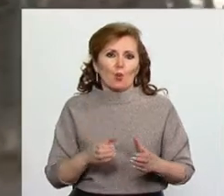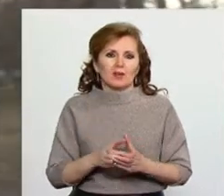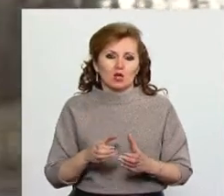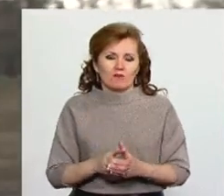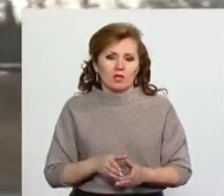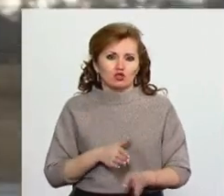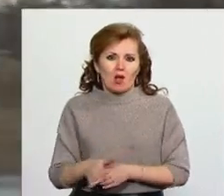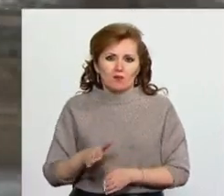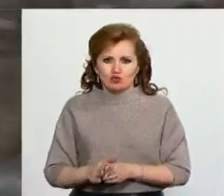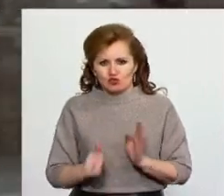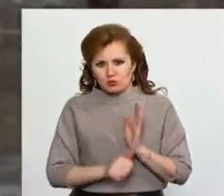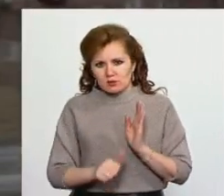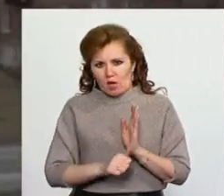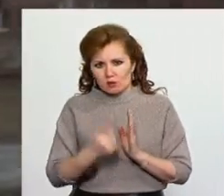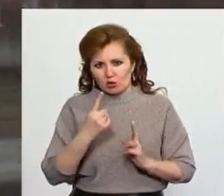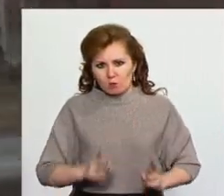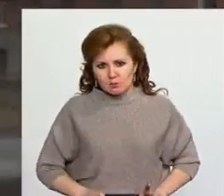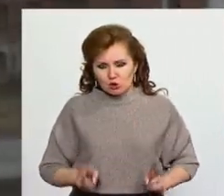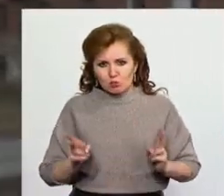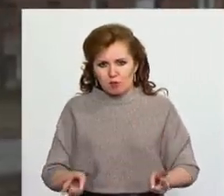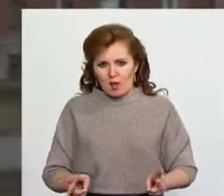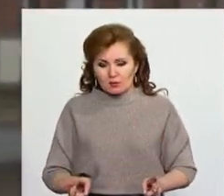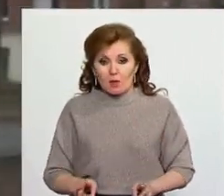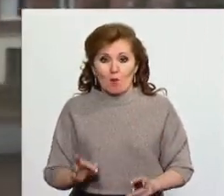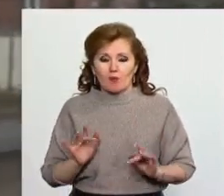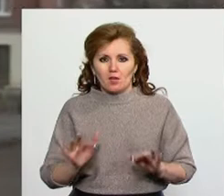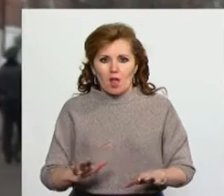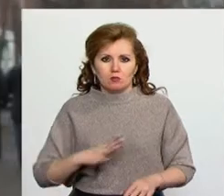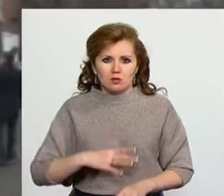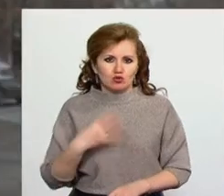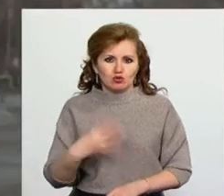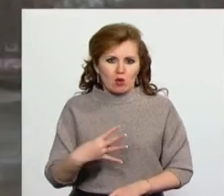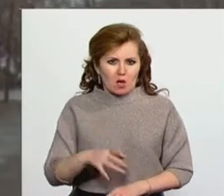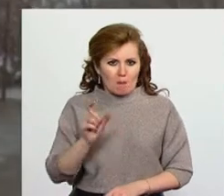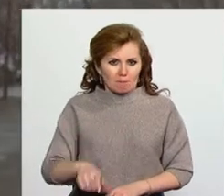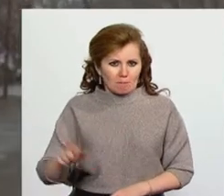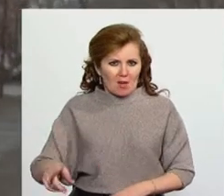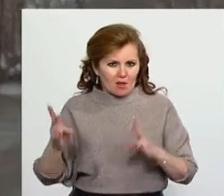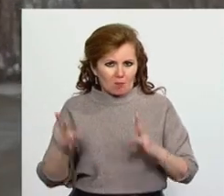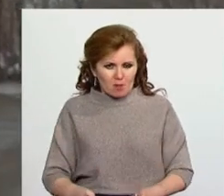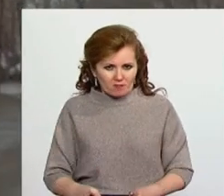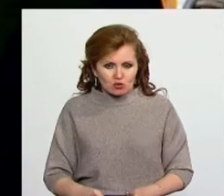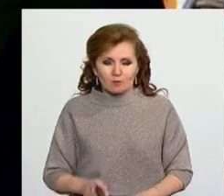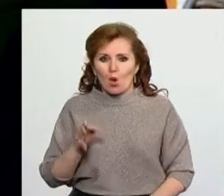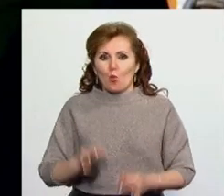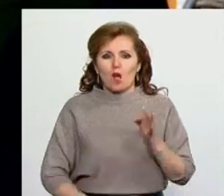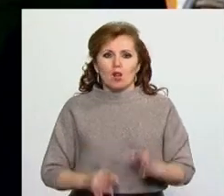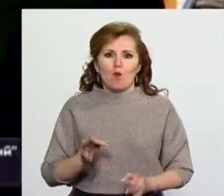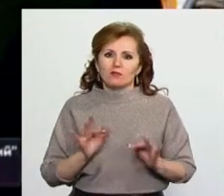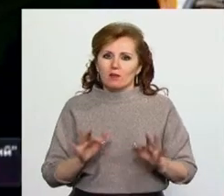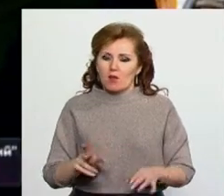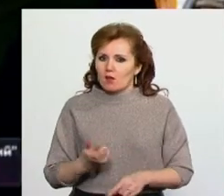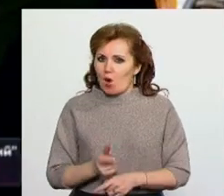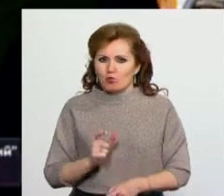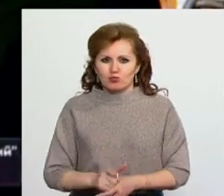совершила 61 преступление. По делу проходили более 40 потерпевших. Уголовное дело очень